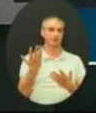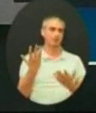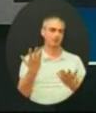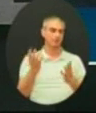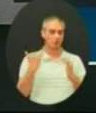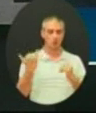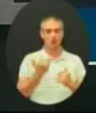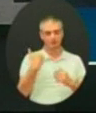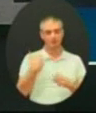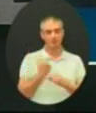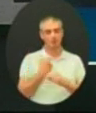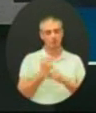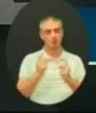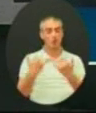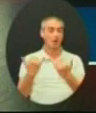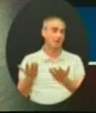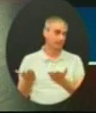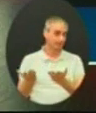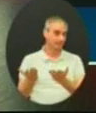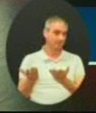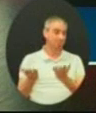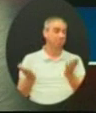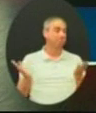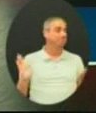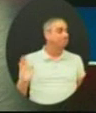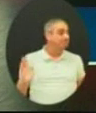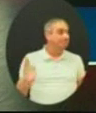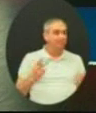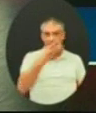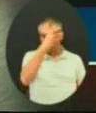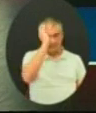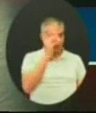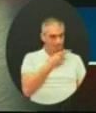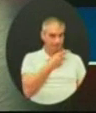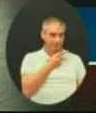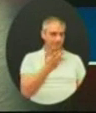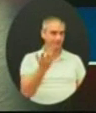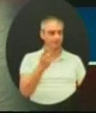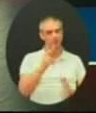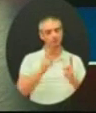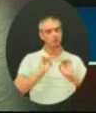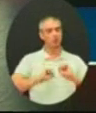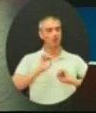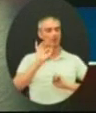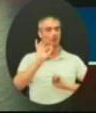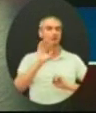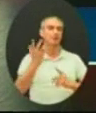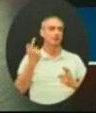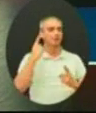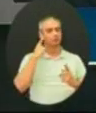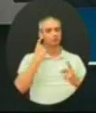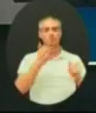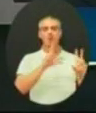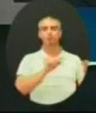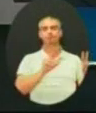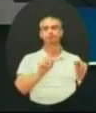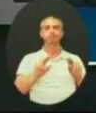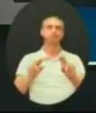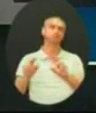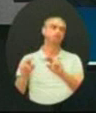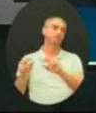כאילו, כל הזמן זה קורה שמה. תראי, אצל טראמפ, בדרכו הייחודית, הכל נשמע פחות או יותר אותו דבר.